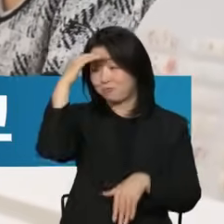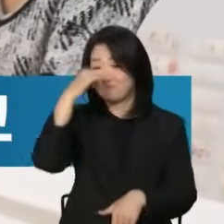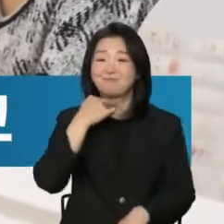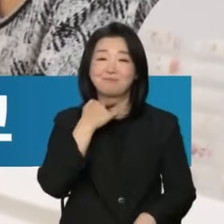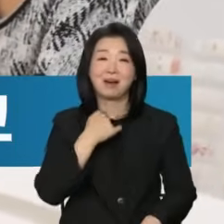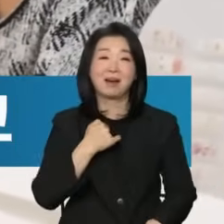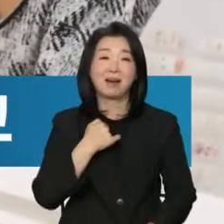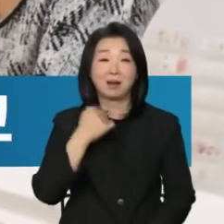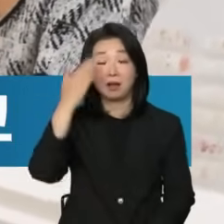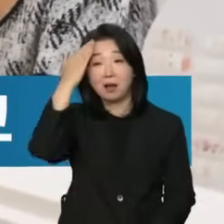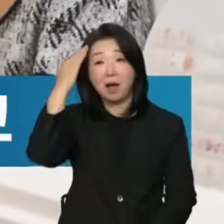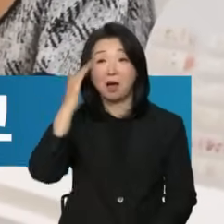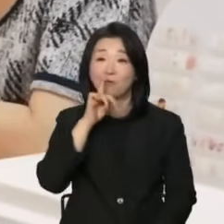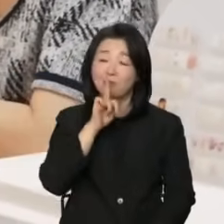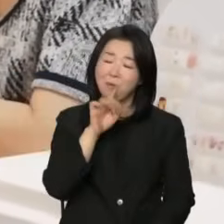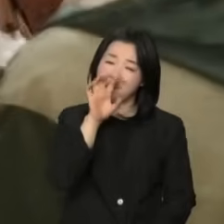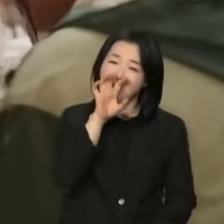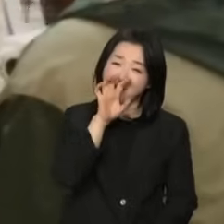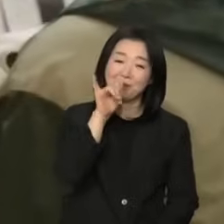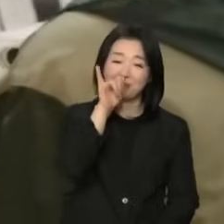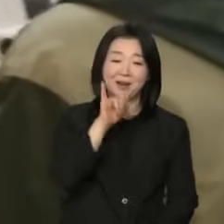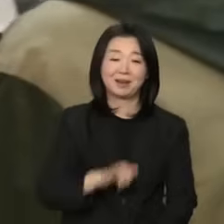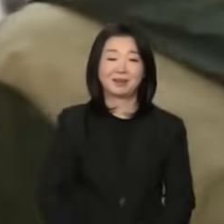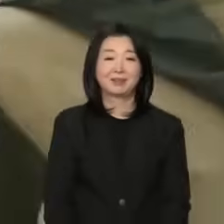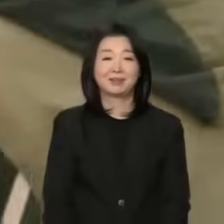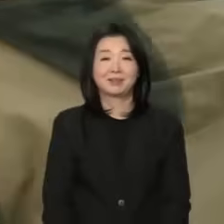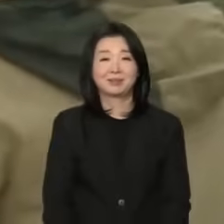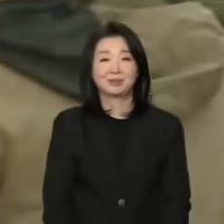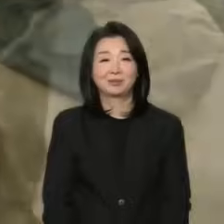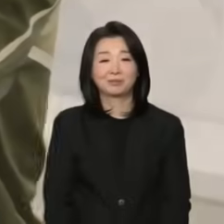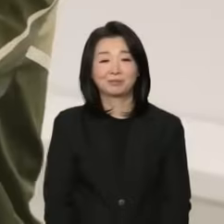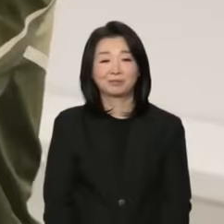돌아다녔는데요. 한국어를 연습하는 모습도 담겼습니다.